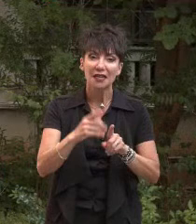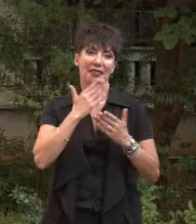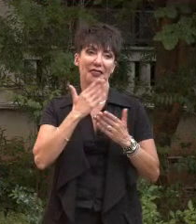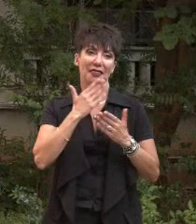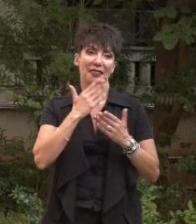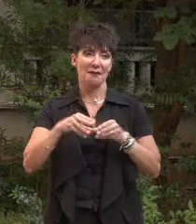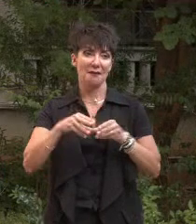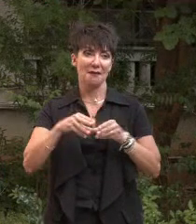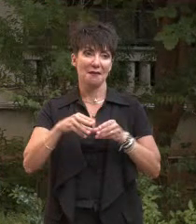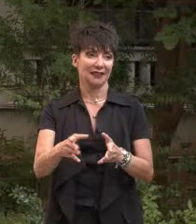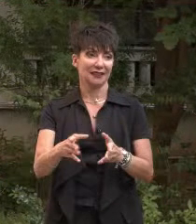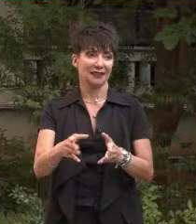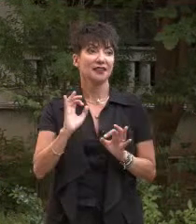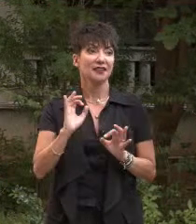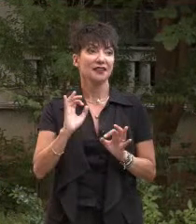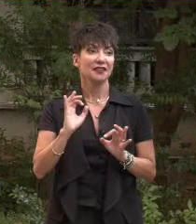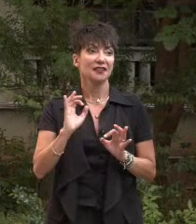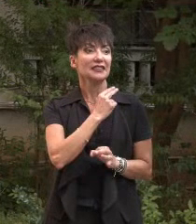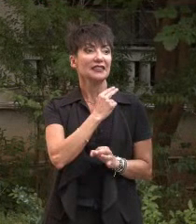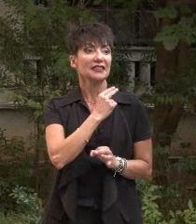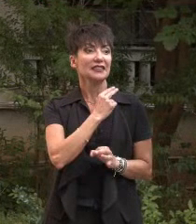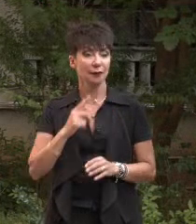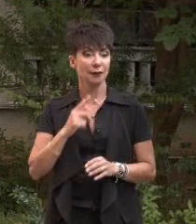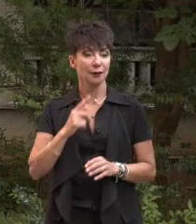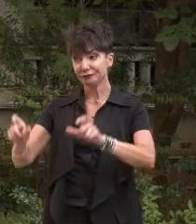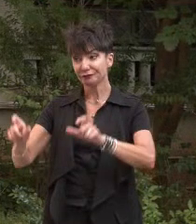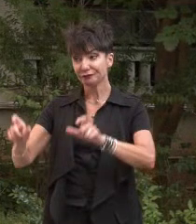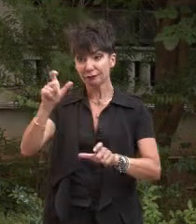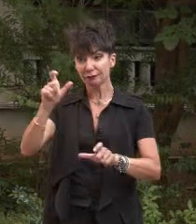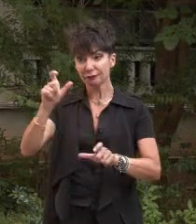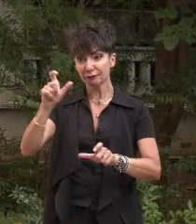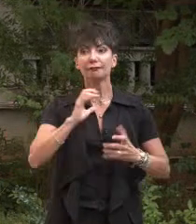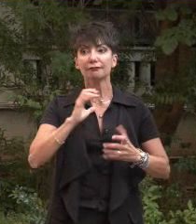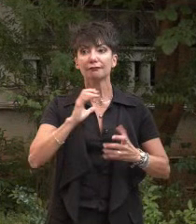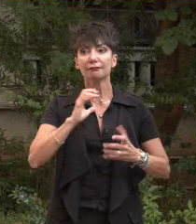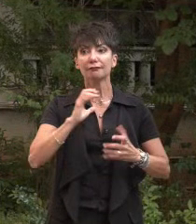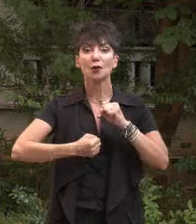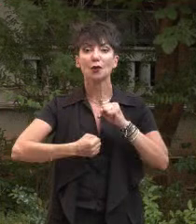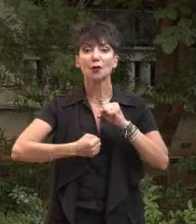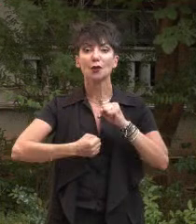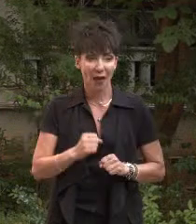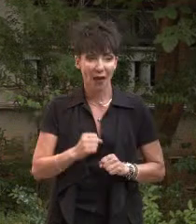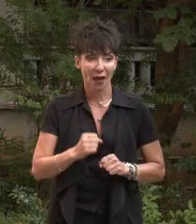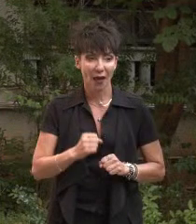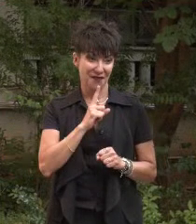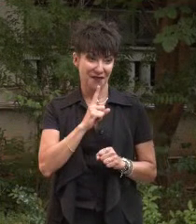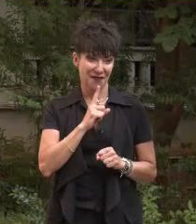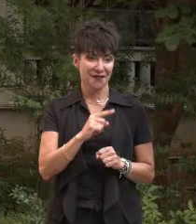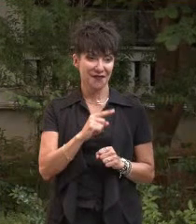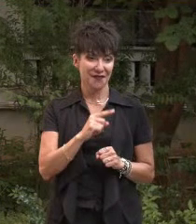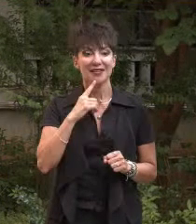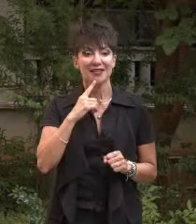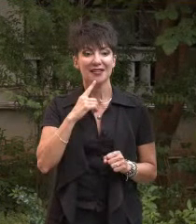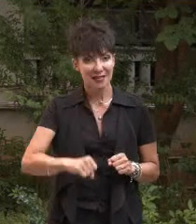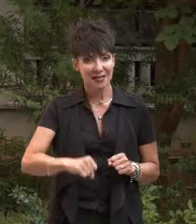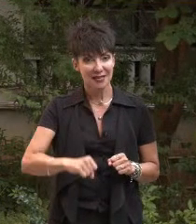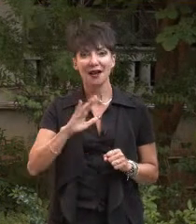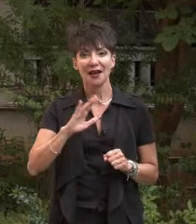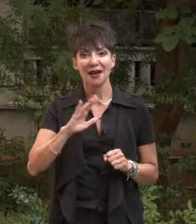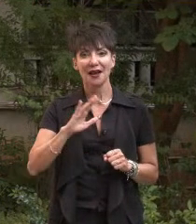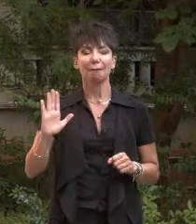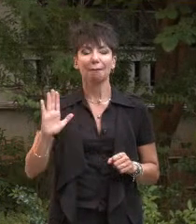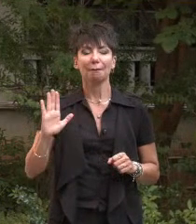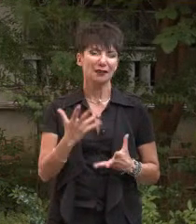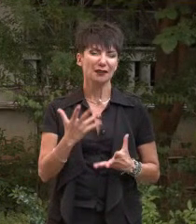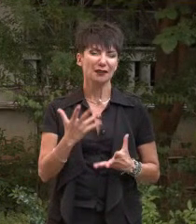μαθήματά τους. Άρα λοιπόν ο καθένας μας έχει κάνει μια μεγάλη προσπάθεια σε αυτόν τον κόσμο που ζήσαμε όλη αυτή την περιπέτεια και